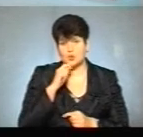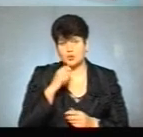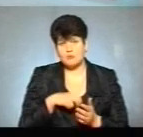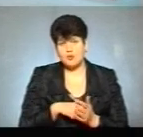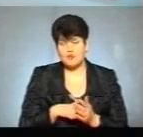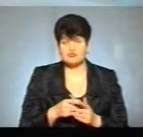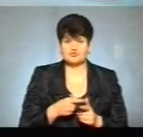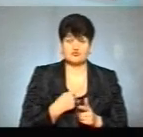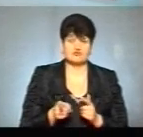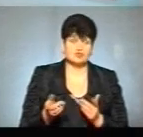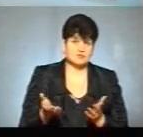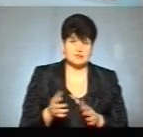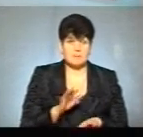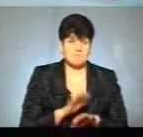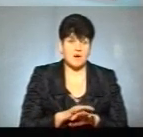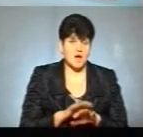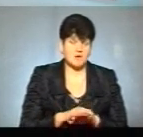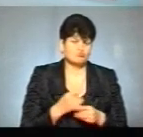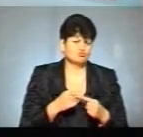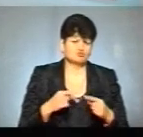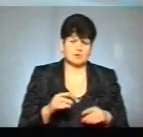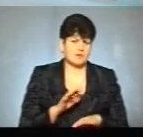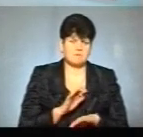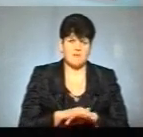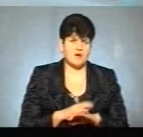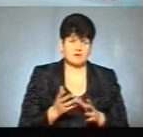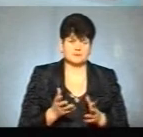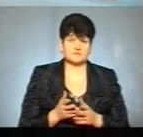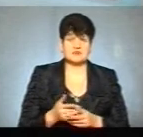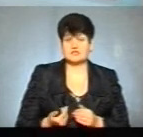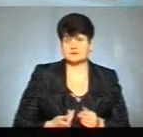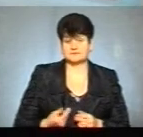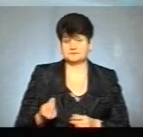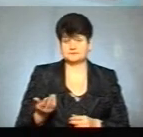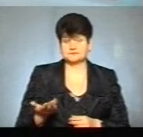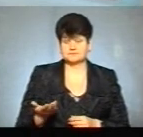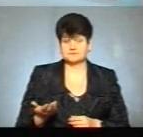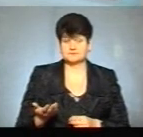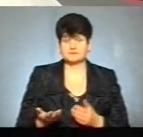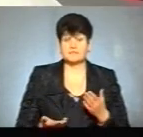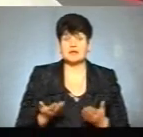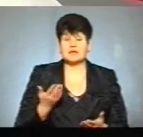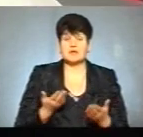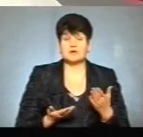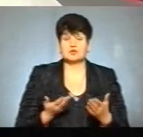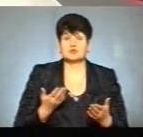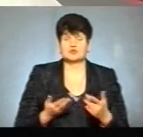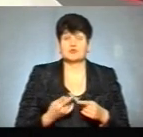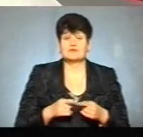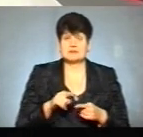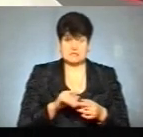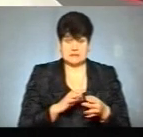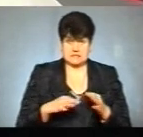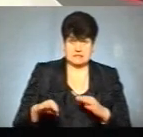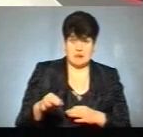чи на банк, будь-який банк на рахунок ця готівка. І якщо в цій цепочці